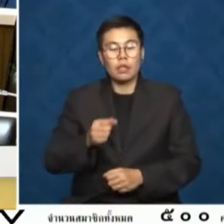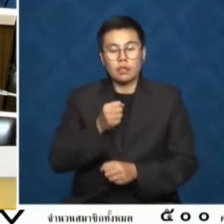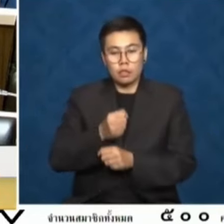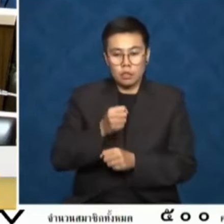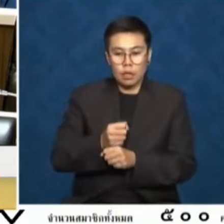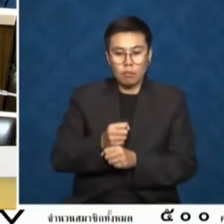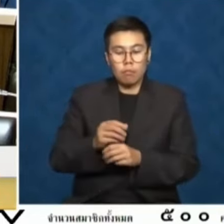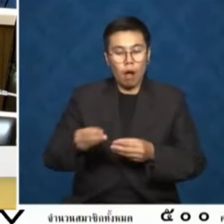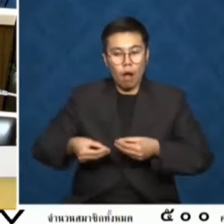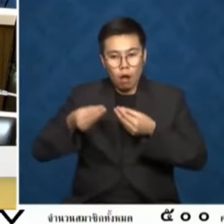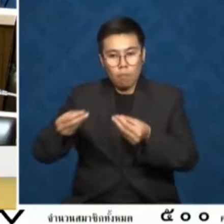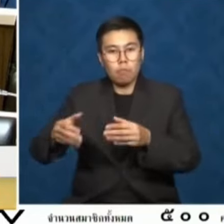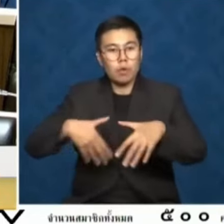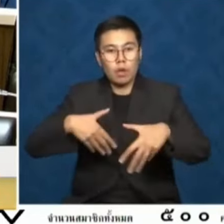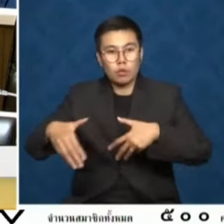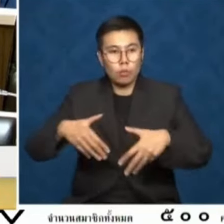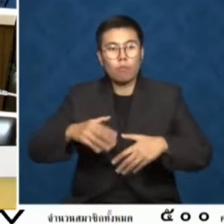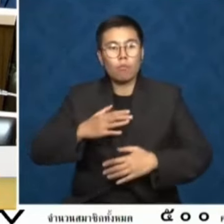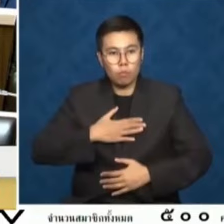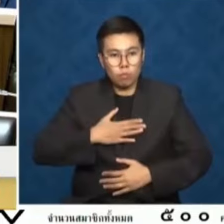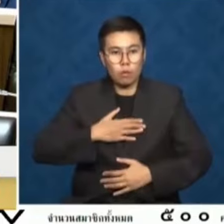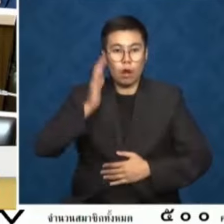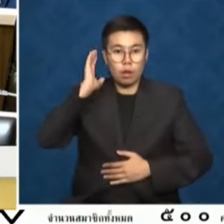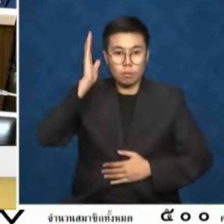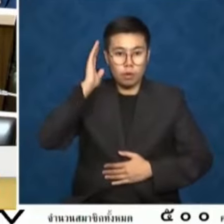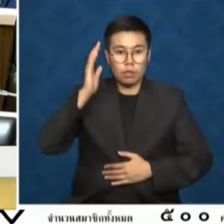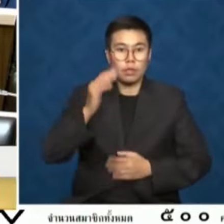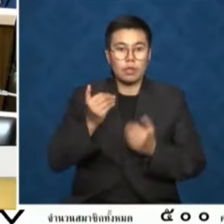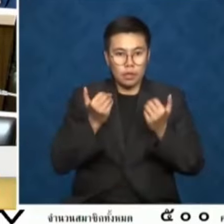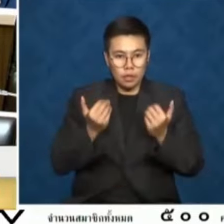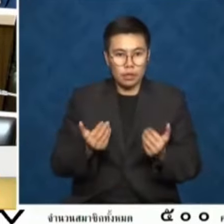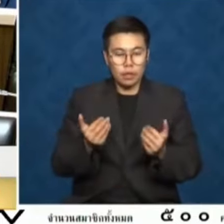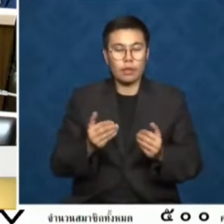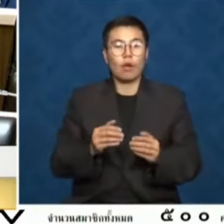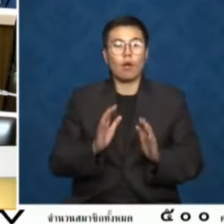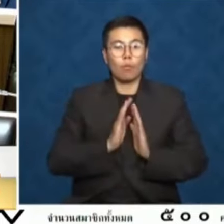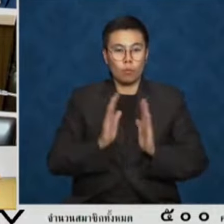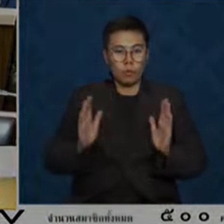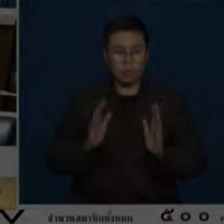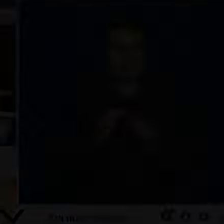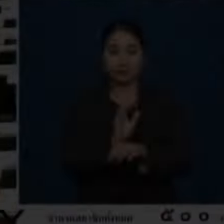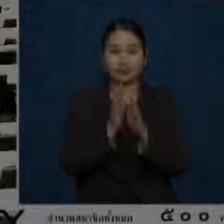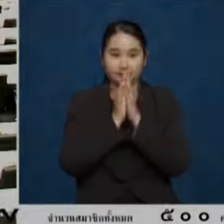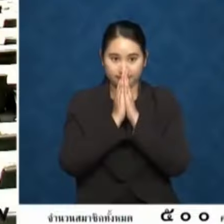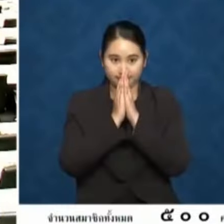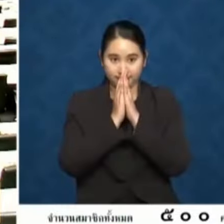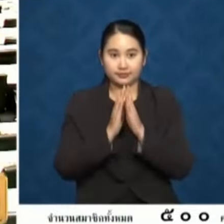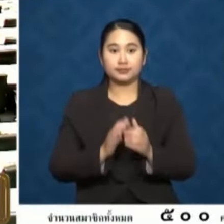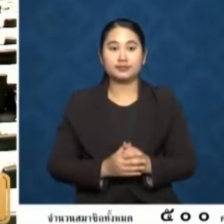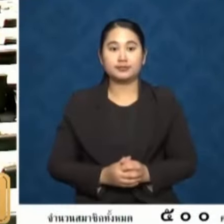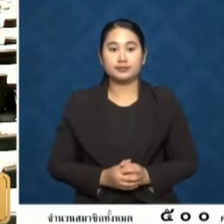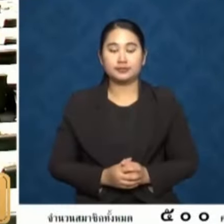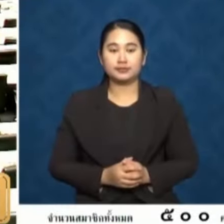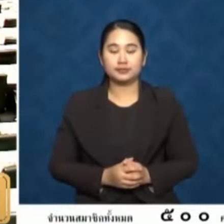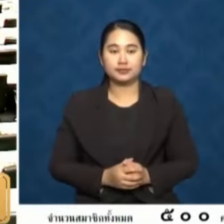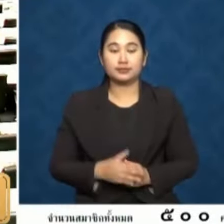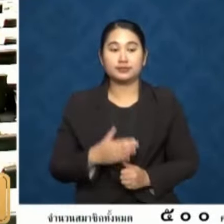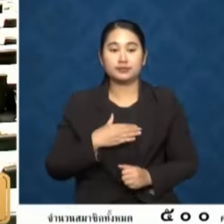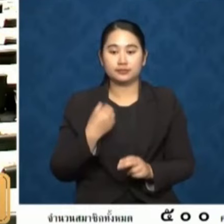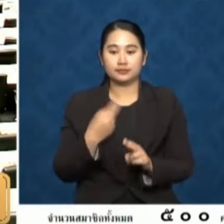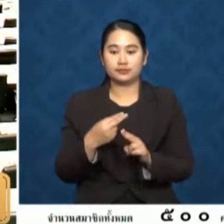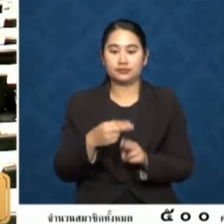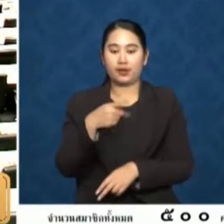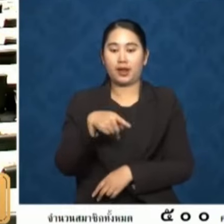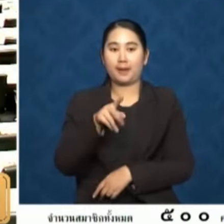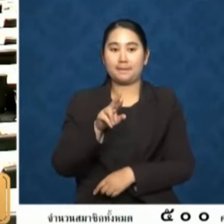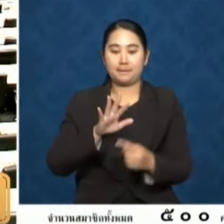ดครับผมอภิปรายเพียงเท่านี้แหละครับขอขอบคุณครับท่านประธานครับ กับผมประยุทธ์สิ